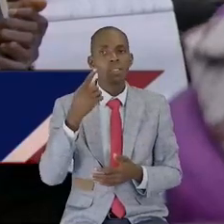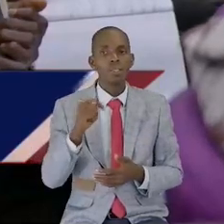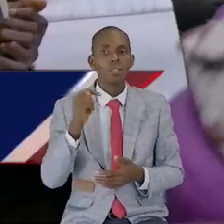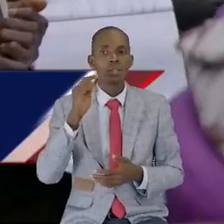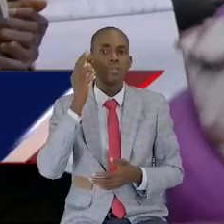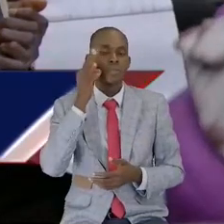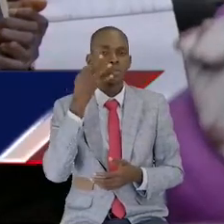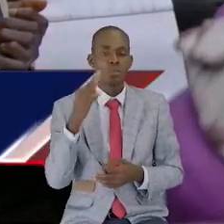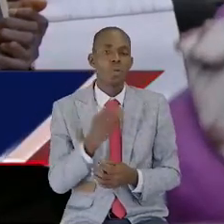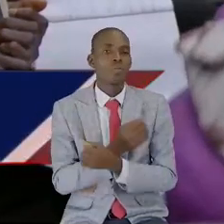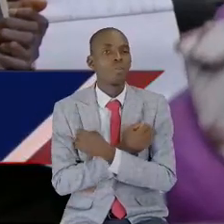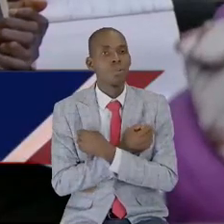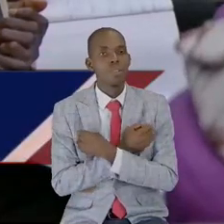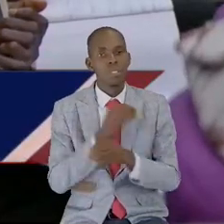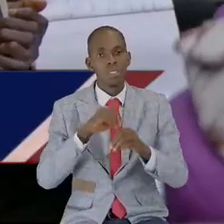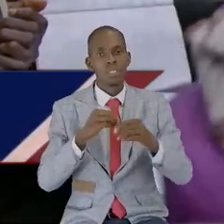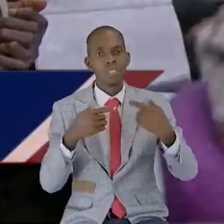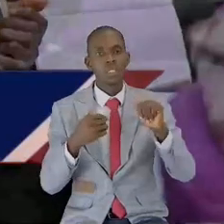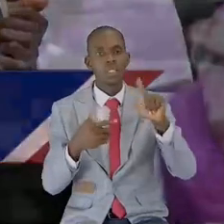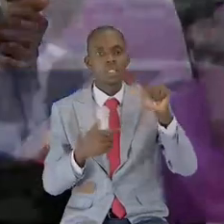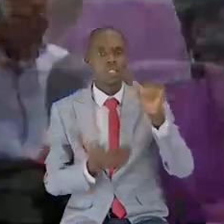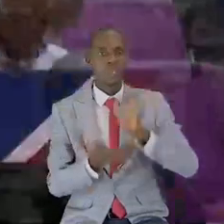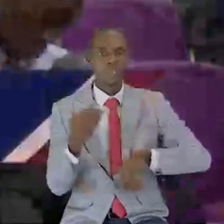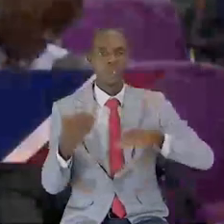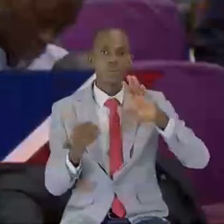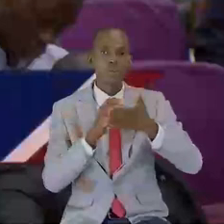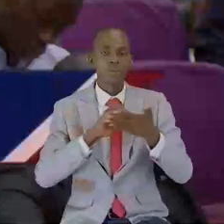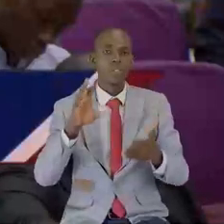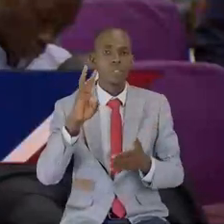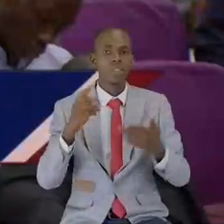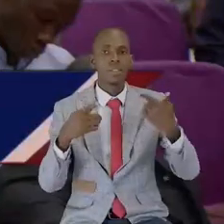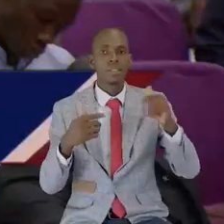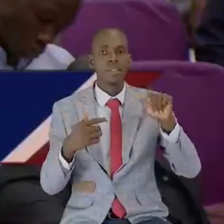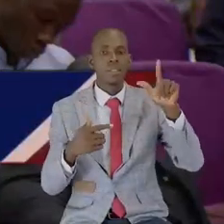l'amour. En Galates chapitre 5, verset 6.